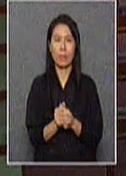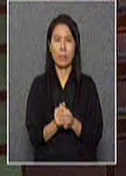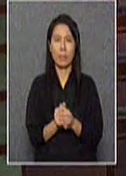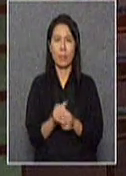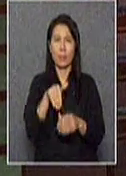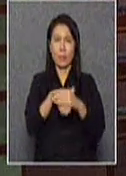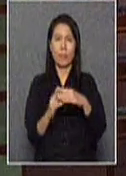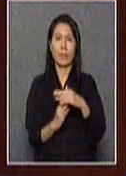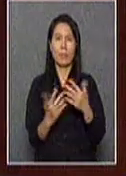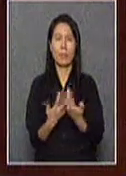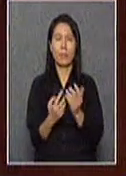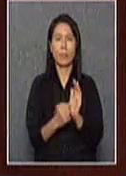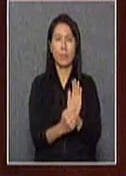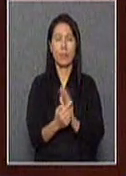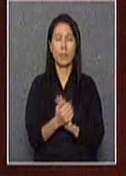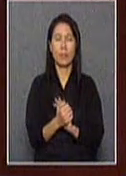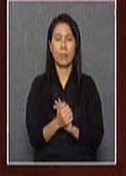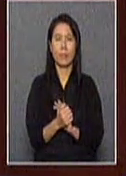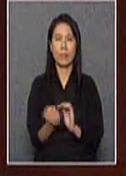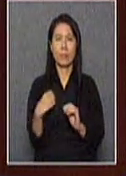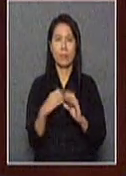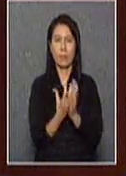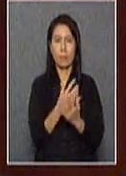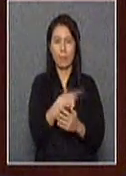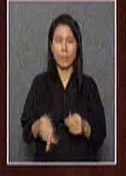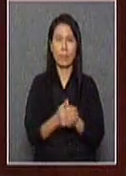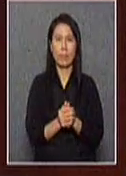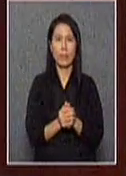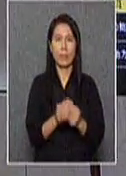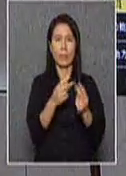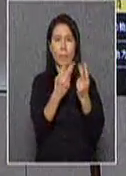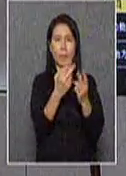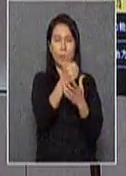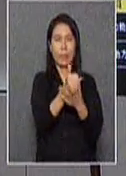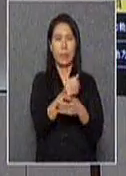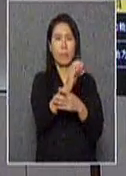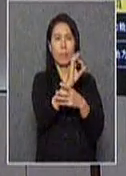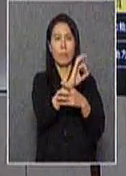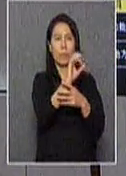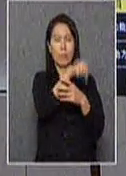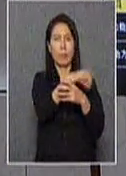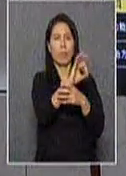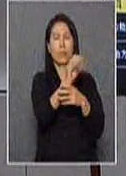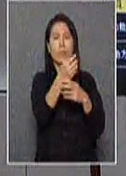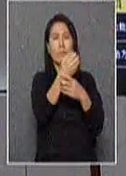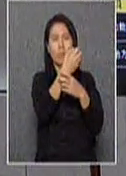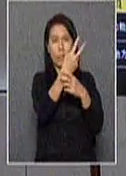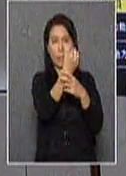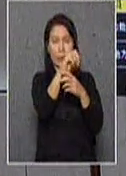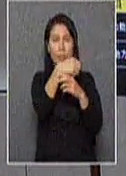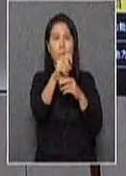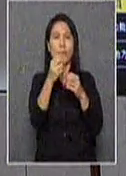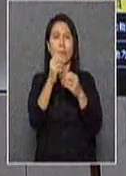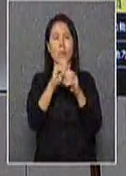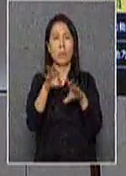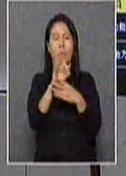停止表決顯示結果。功能團體選舉產生的議員，22位出席，冇人贊成，20位反對，冇人棄權。分區直